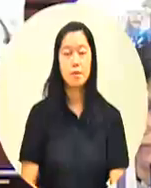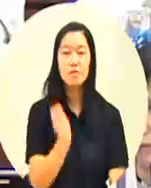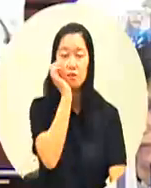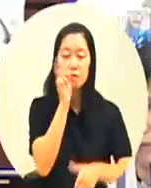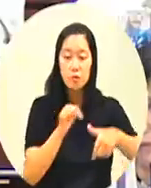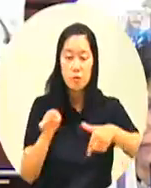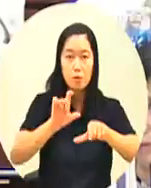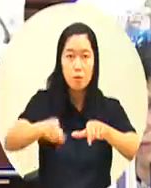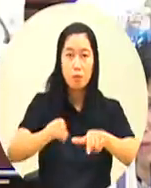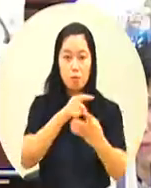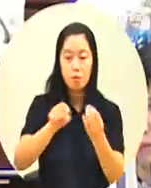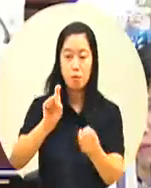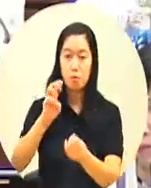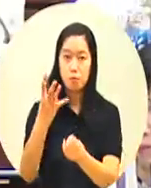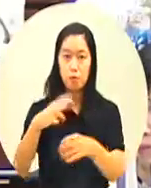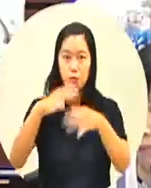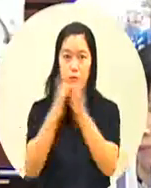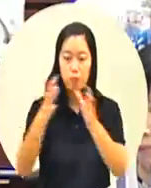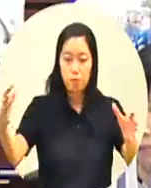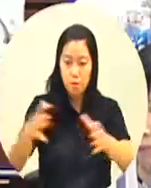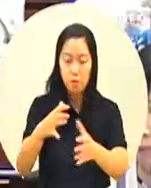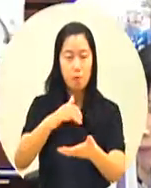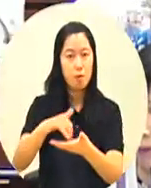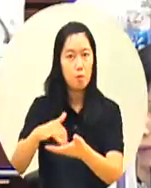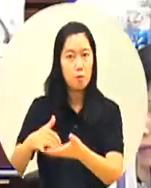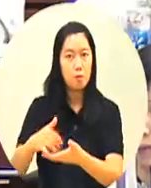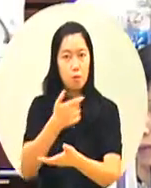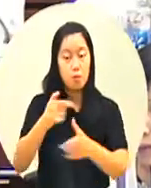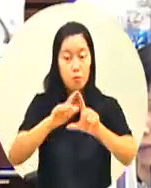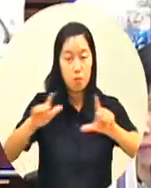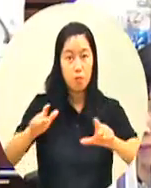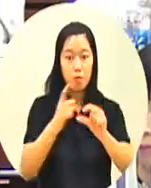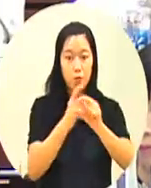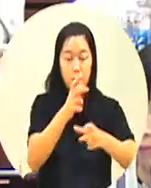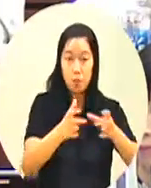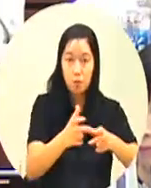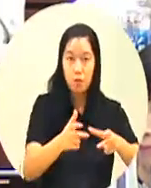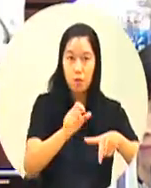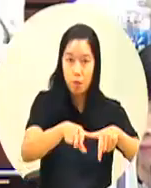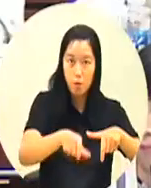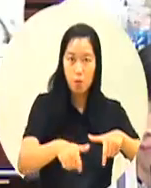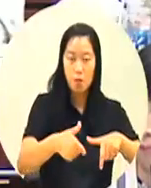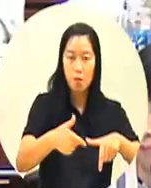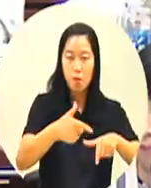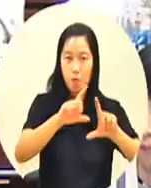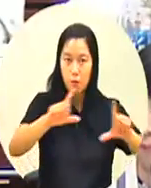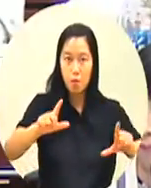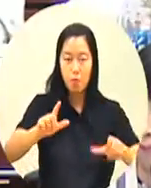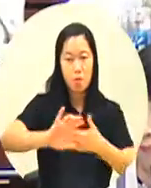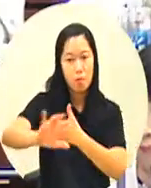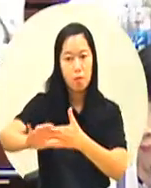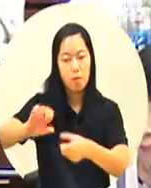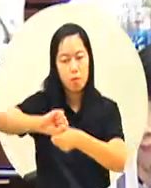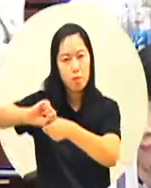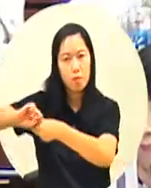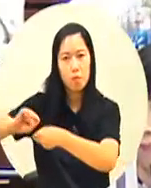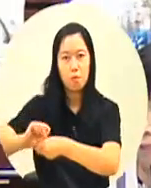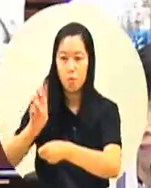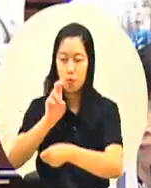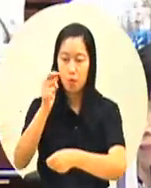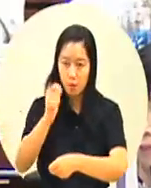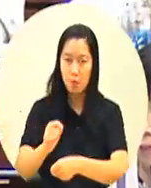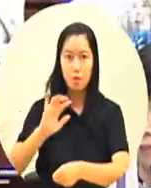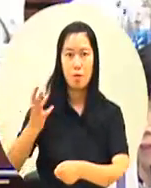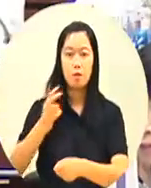过来的话，我们有算过最大的。当然是中油，其他加一加真的是有20几亿，但是3年后才